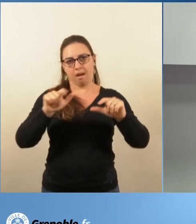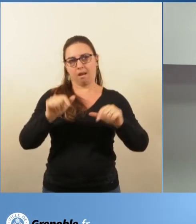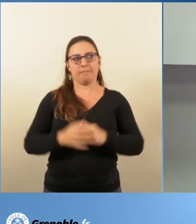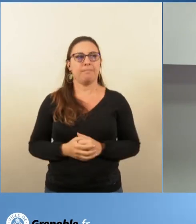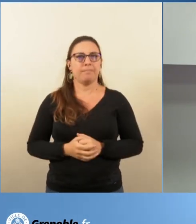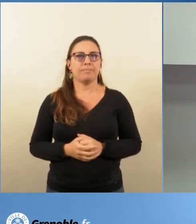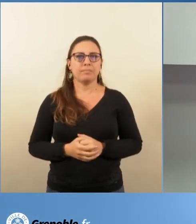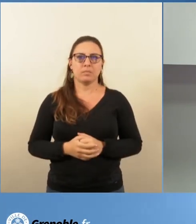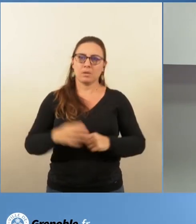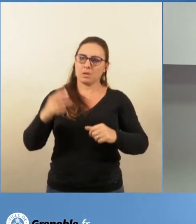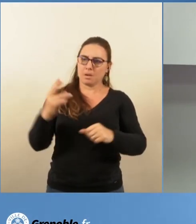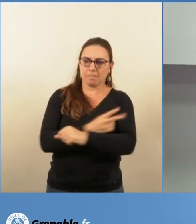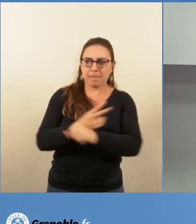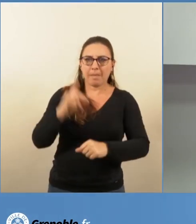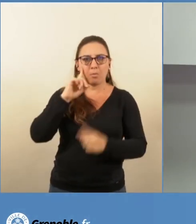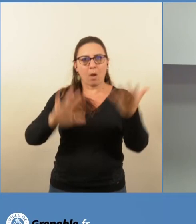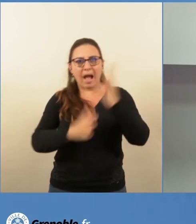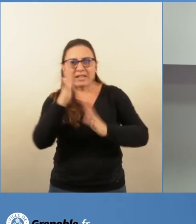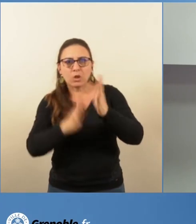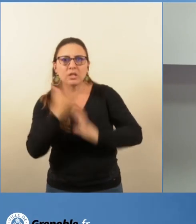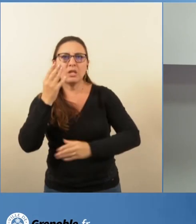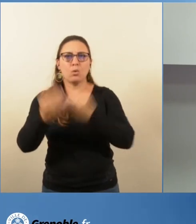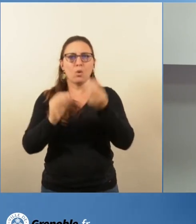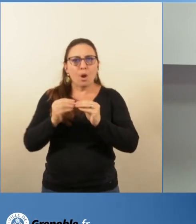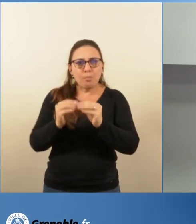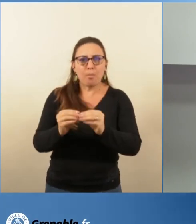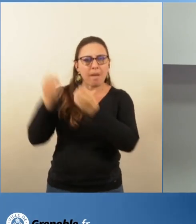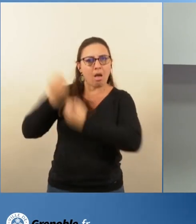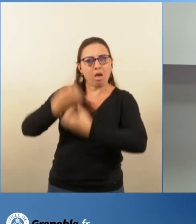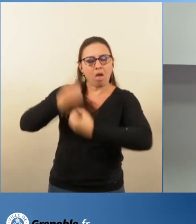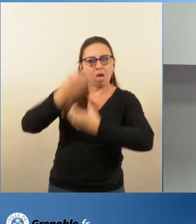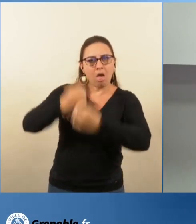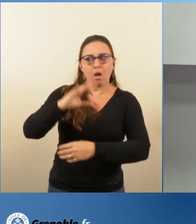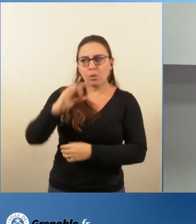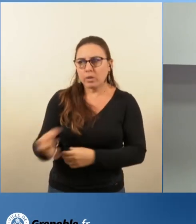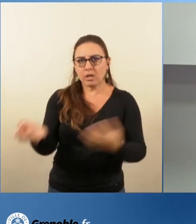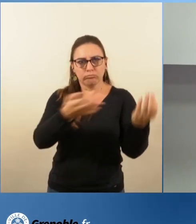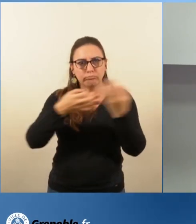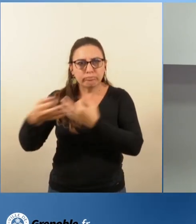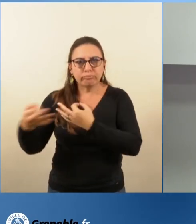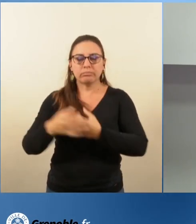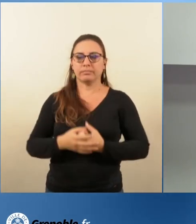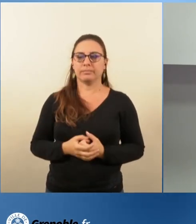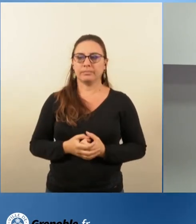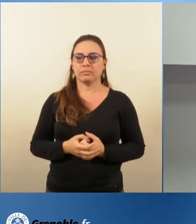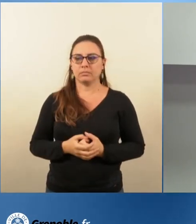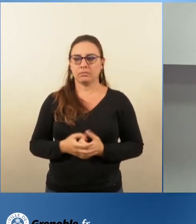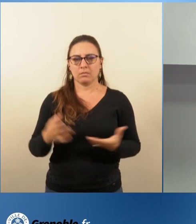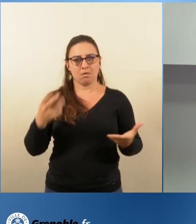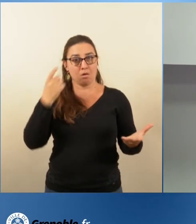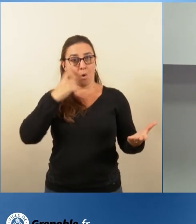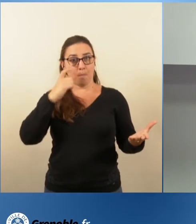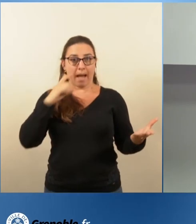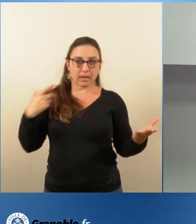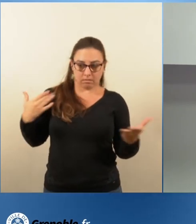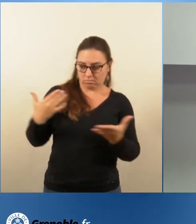c'est vrai que les incendies ou les incidents arrivent régulièrement c'est vrai que j'ai découvert ça